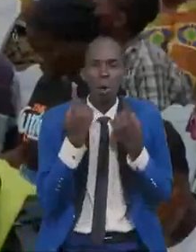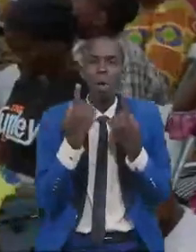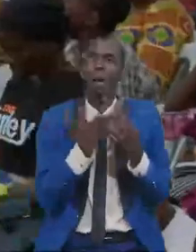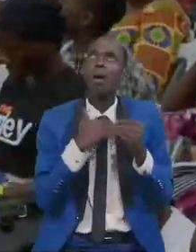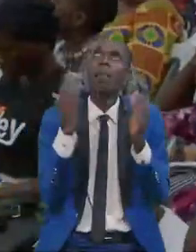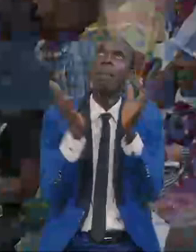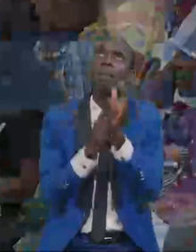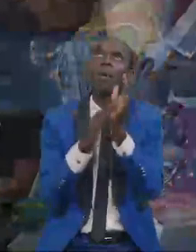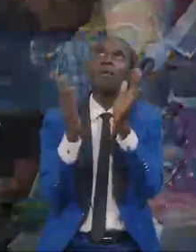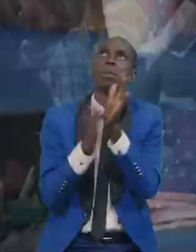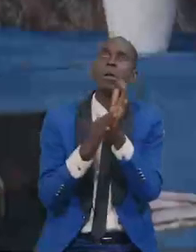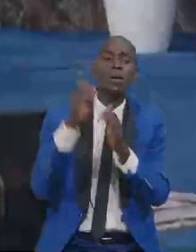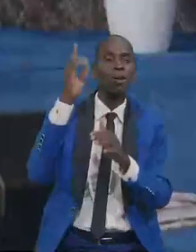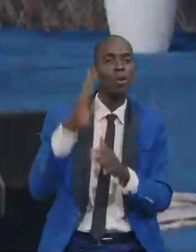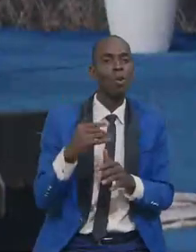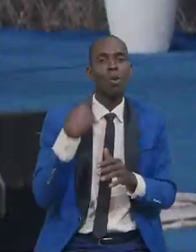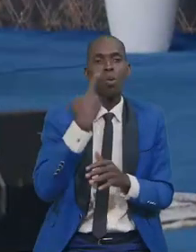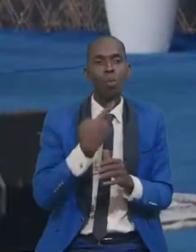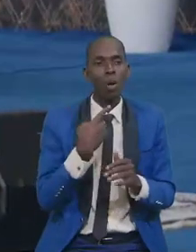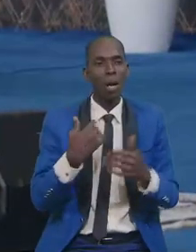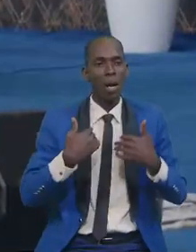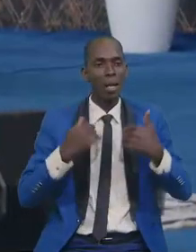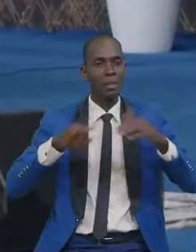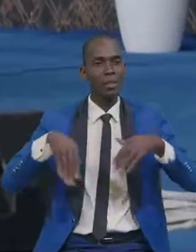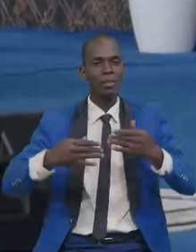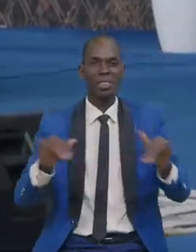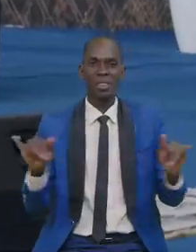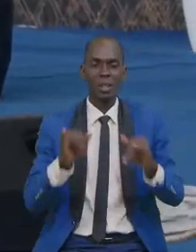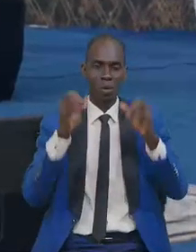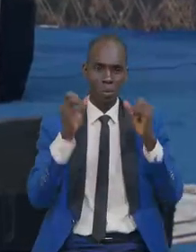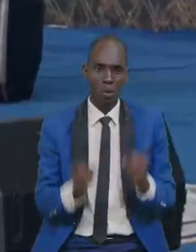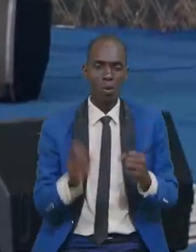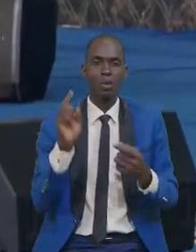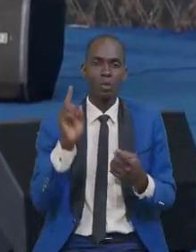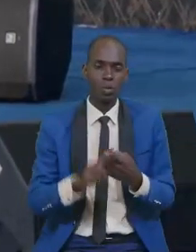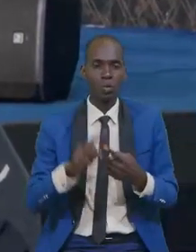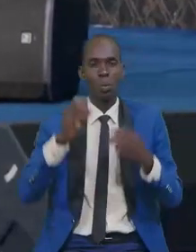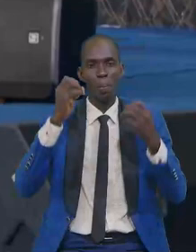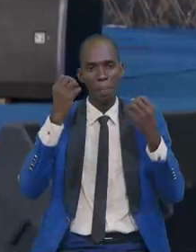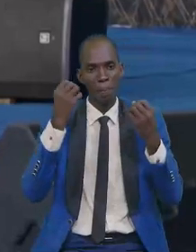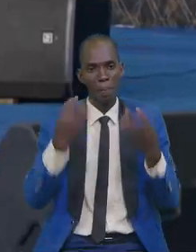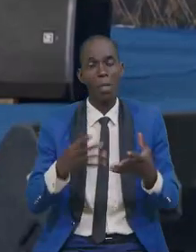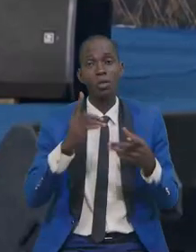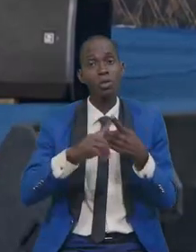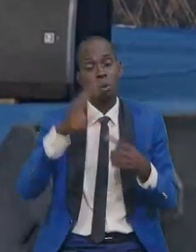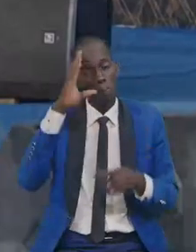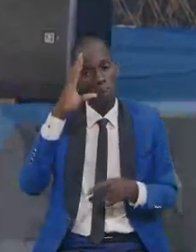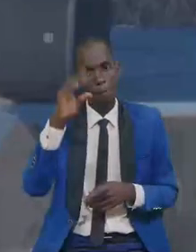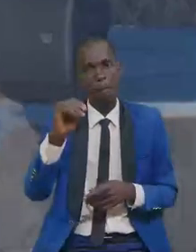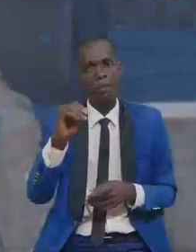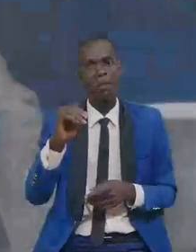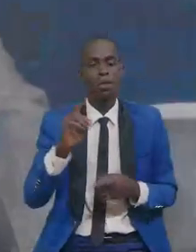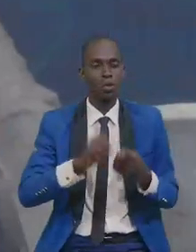Elle fut saisie de crainte et elle glorifia Dieu qui a donné aux hommes un tel pouvoir. Pas un